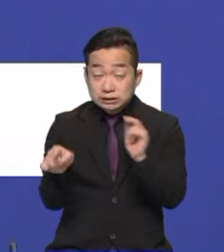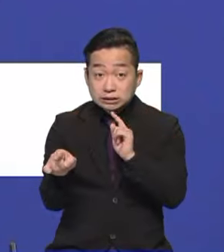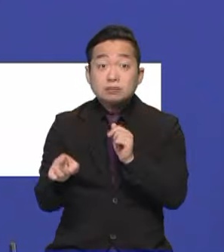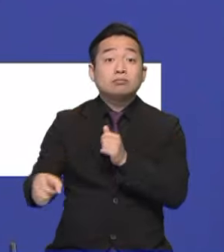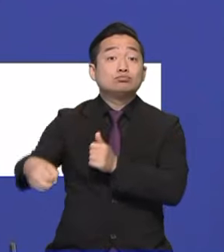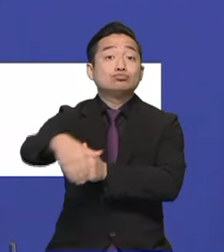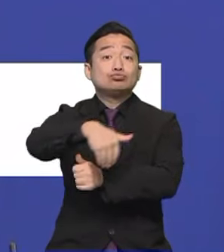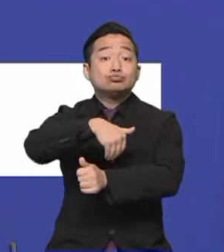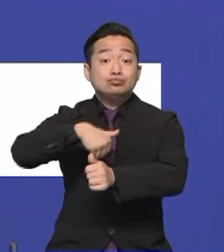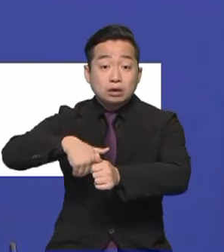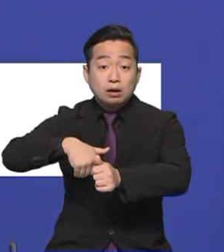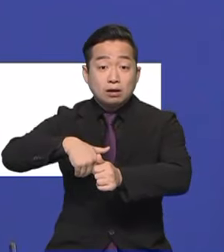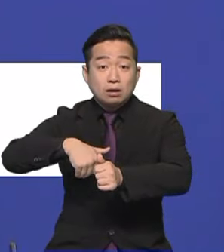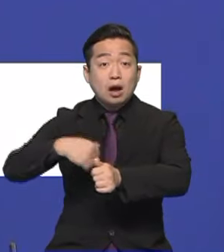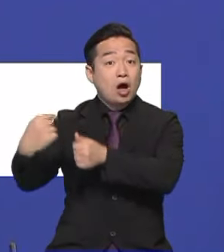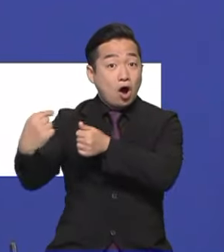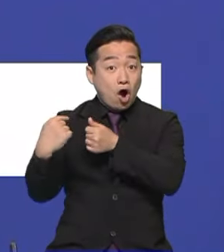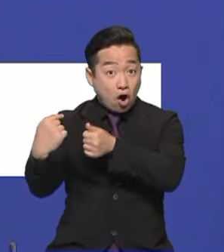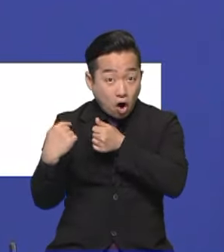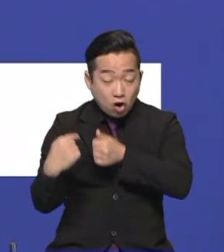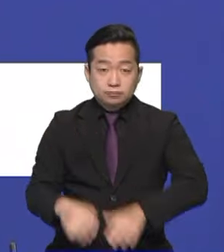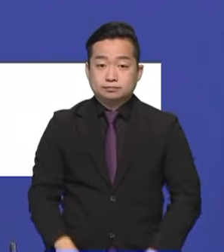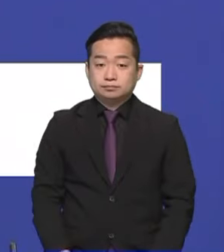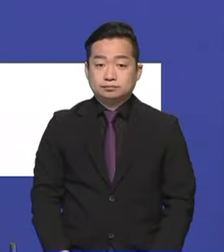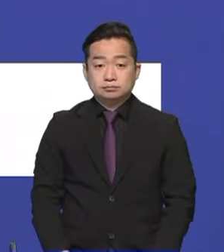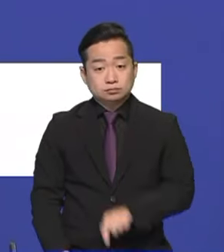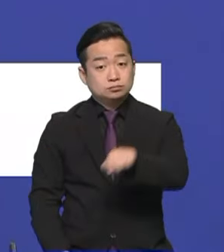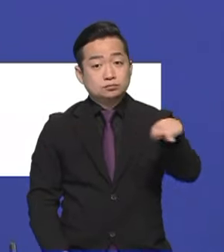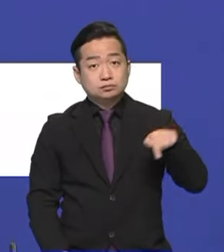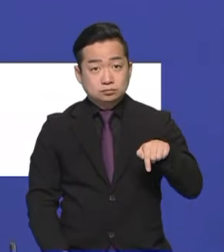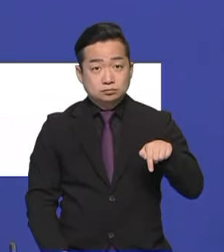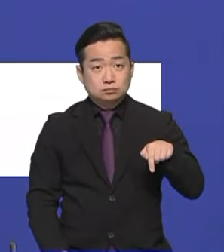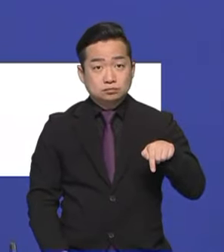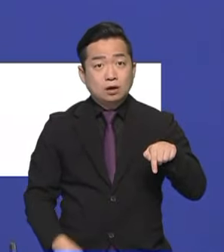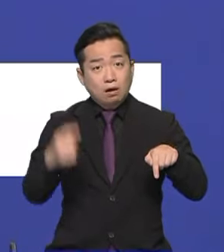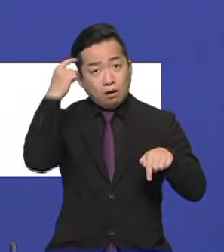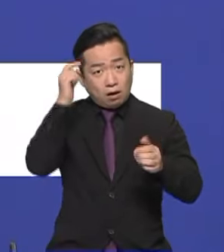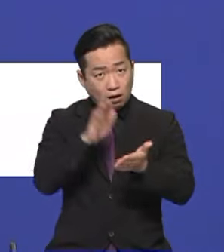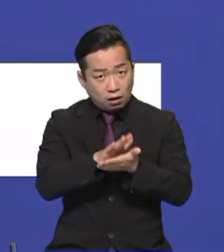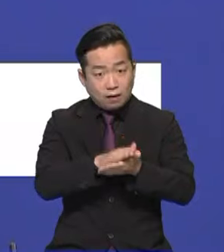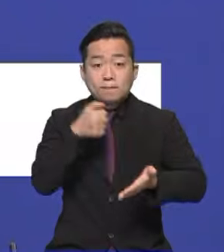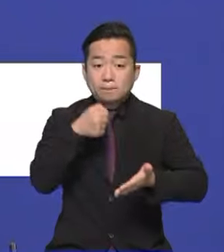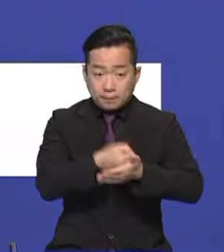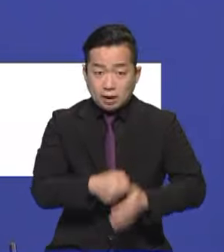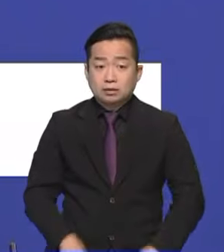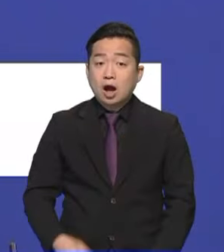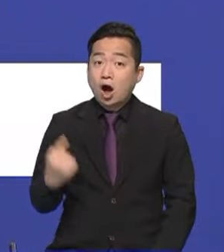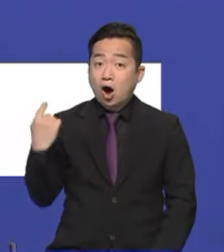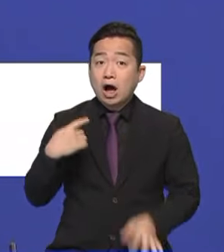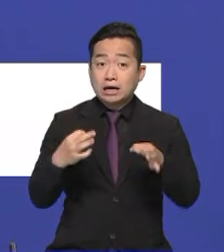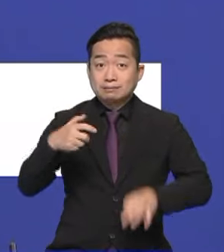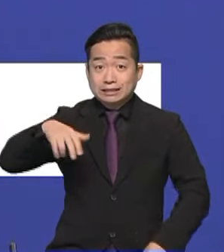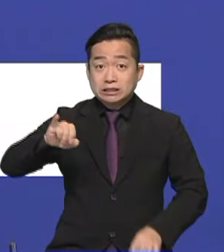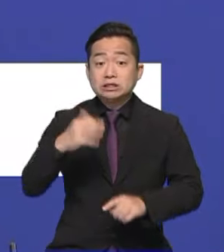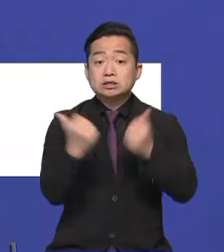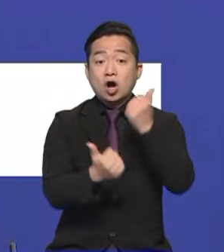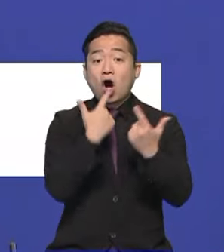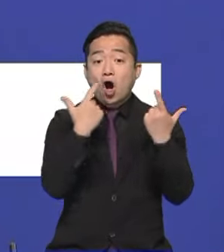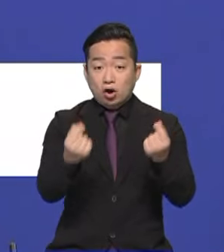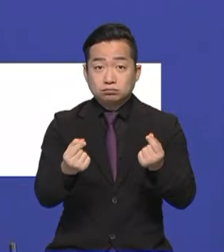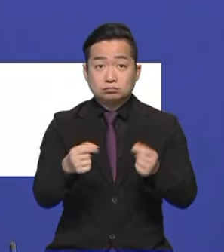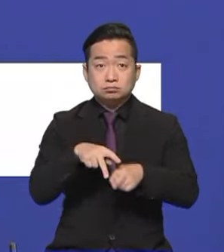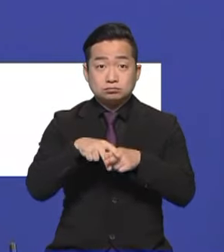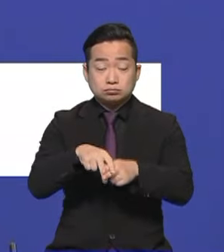하다면 그분들이 스스로 결단을 내려서 어제 김민기 의원처럼 뭐